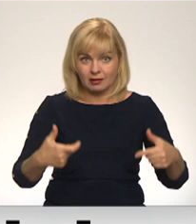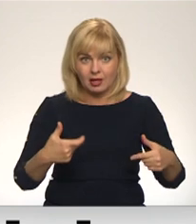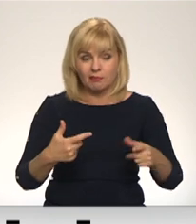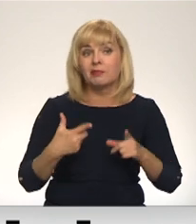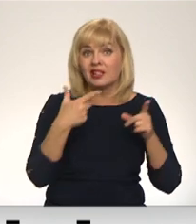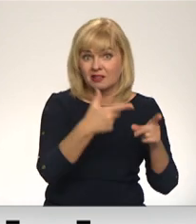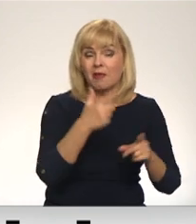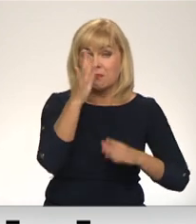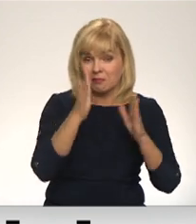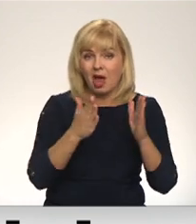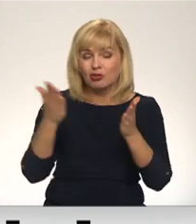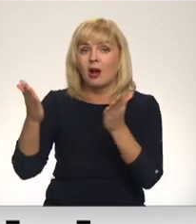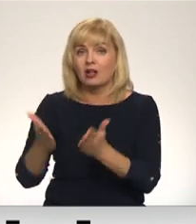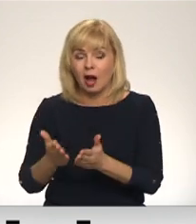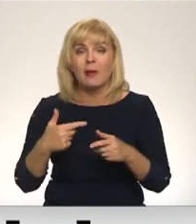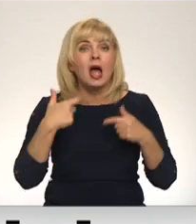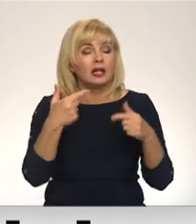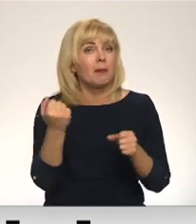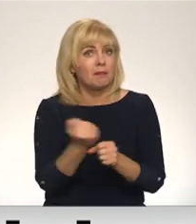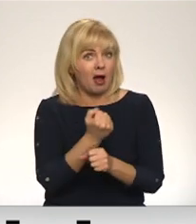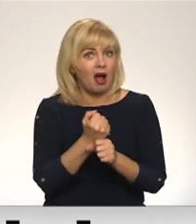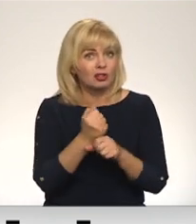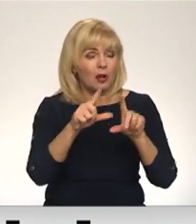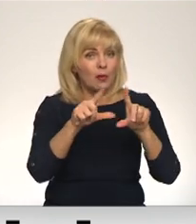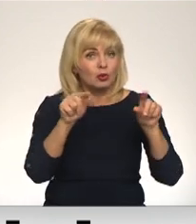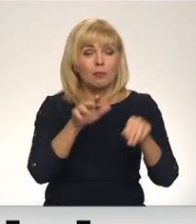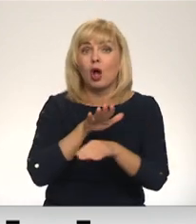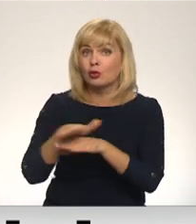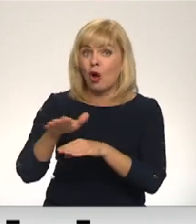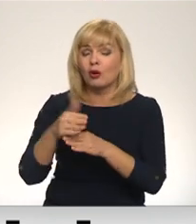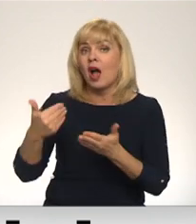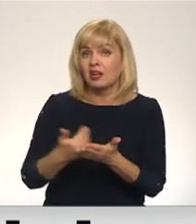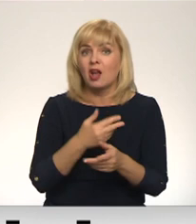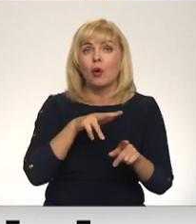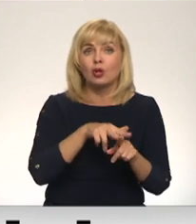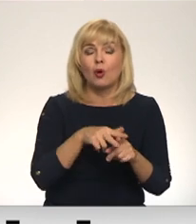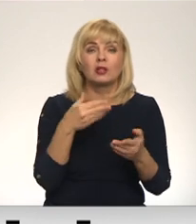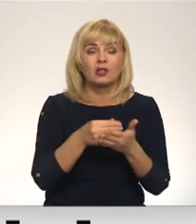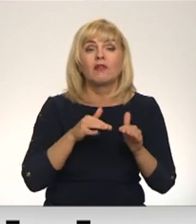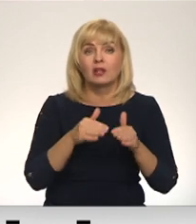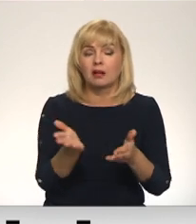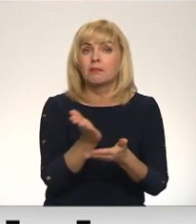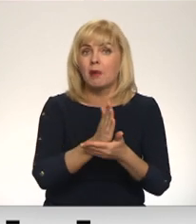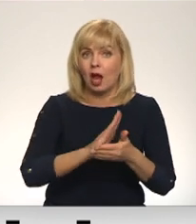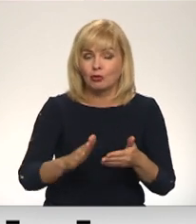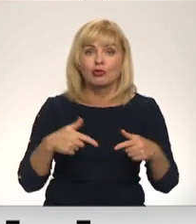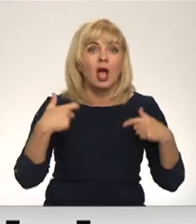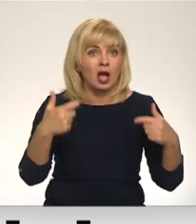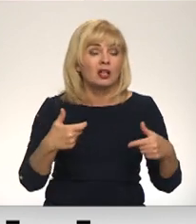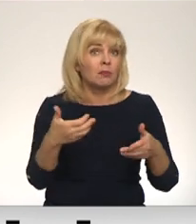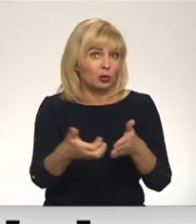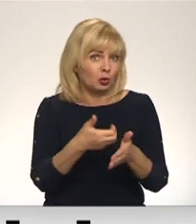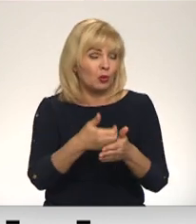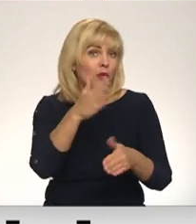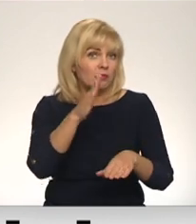izmestas mežos un grāvjos, riepu pārstrādes uzņēmumi Tukumā un Jaunjelgavā savu darbību beiguši riepu trūkuma